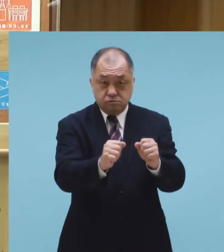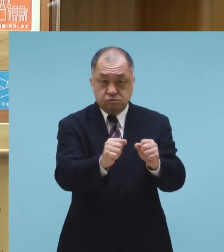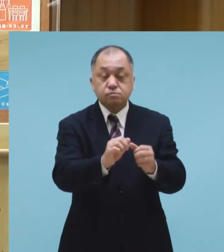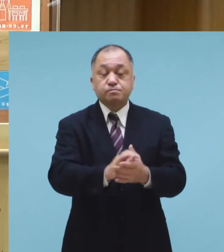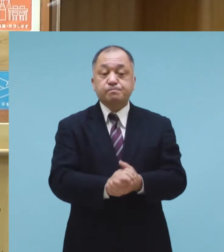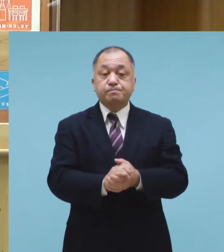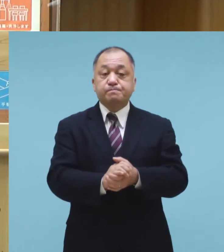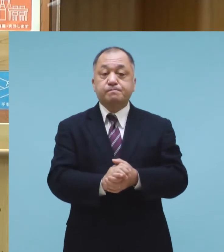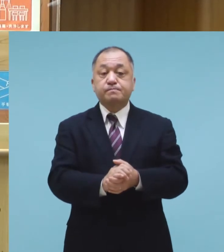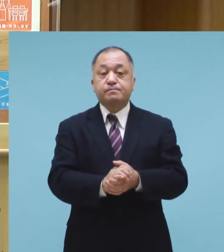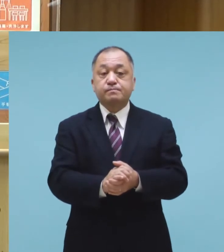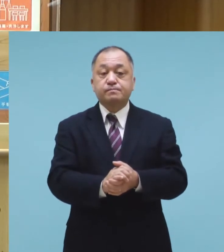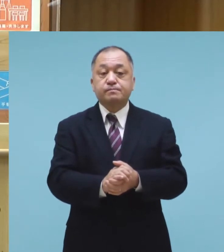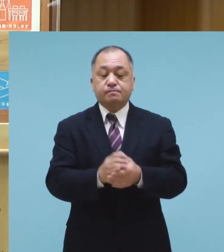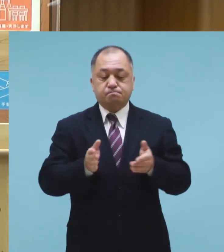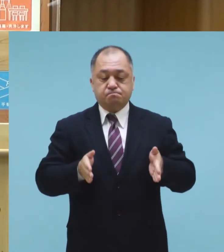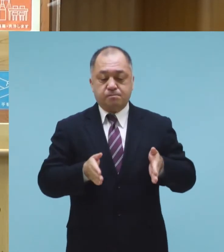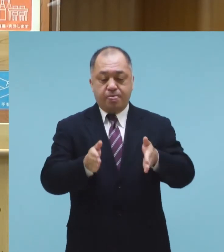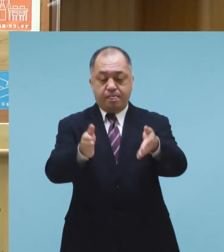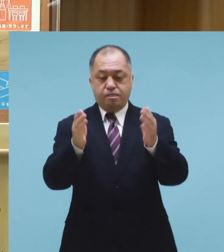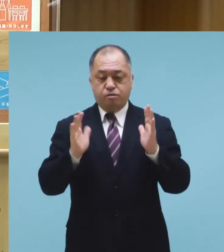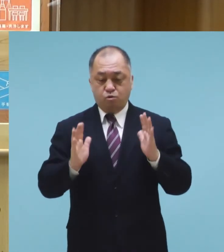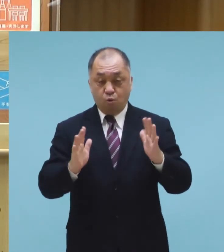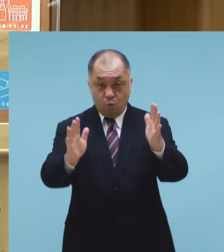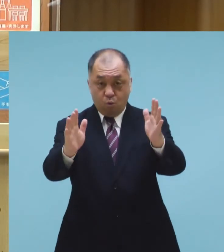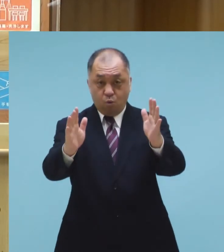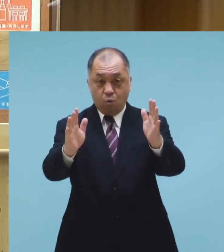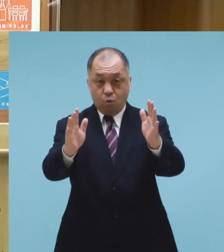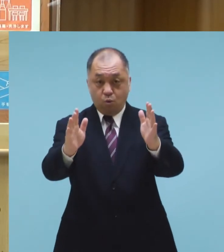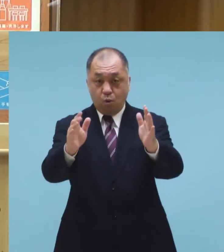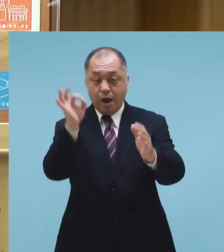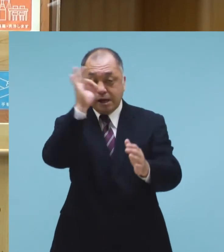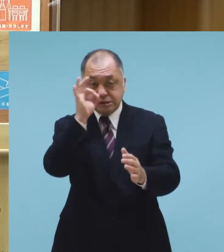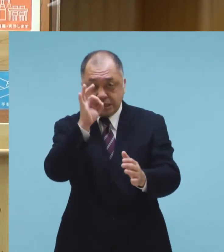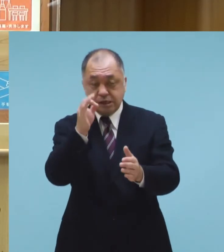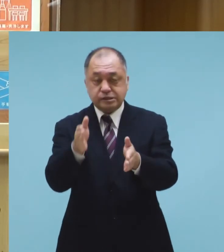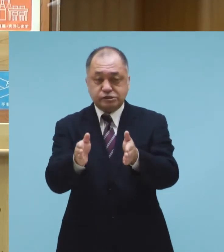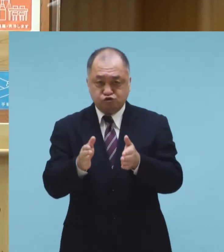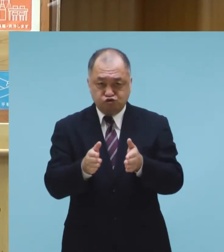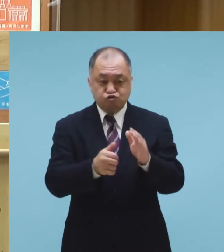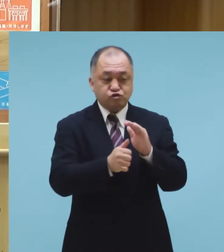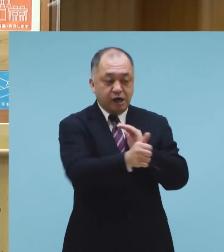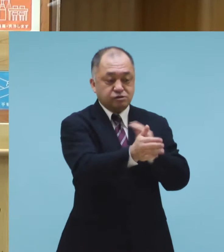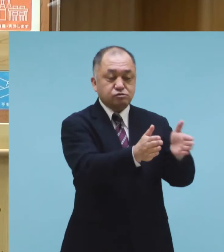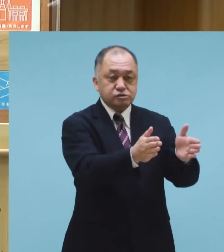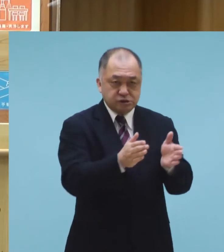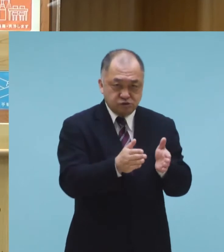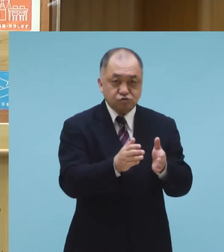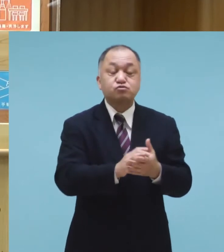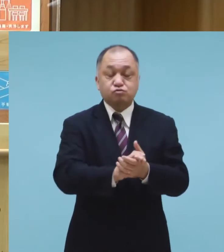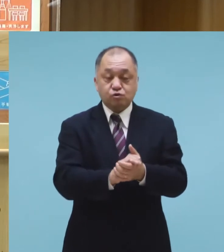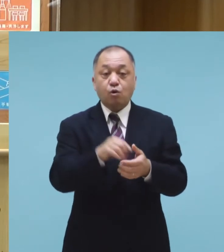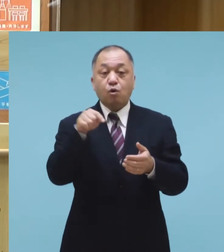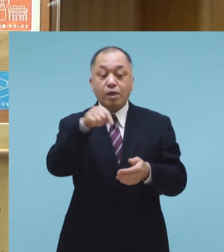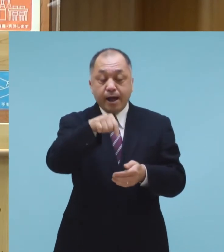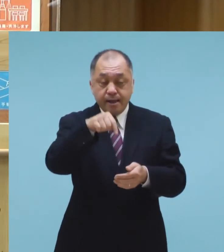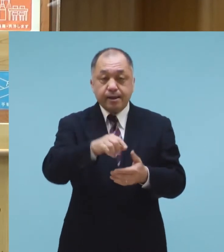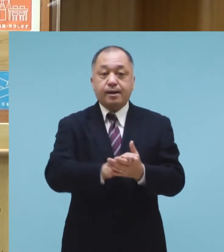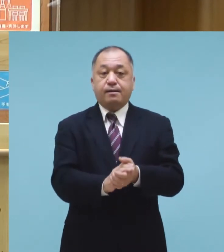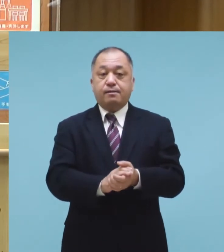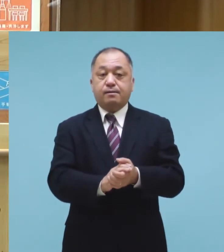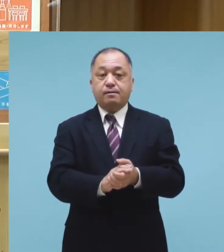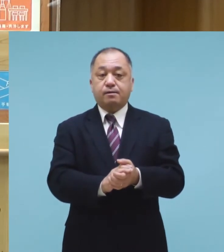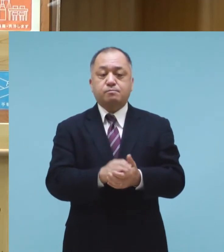った沿道での感染の自粛や外出の自粛が求められている中で、皆さんそういった背景という